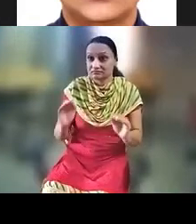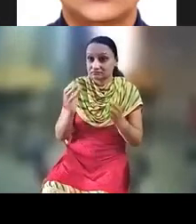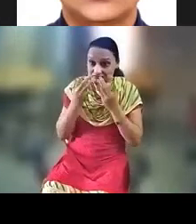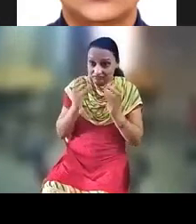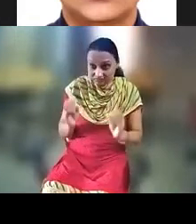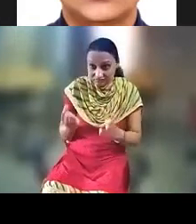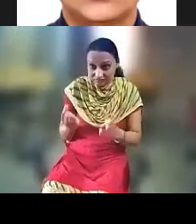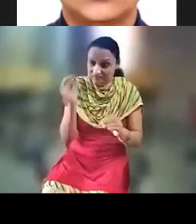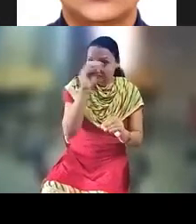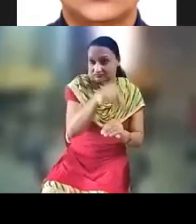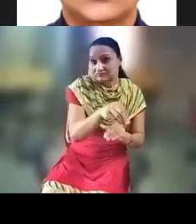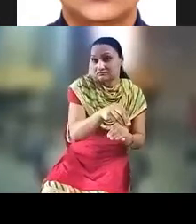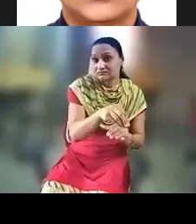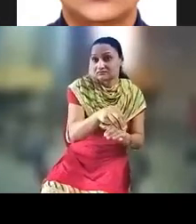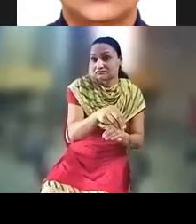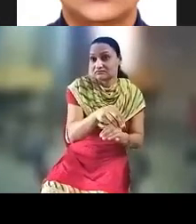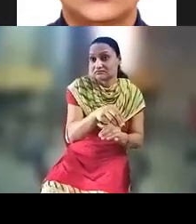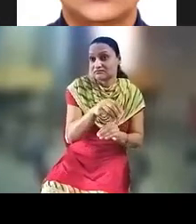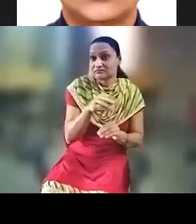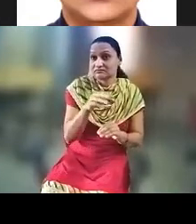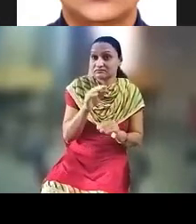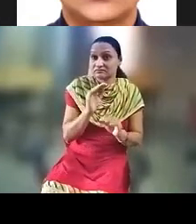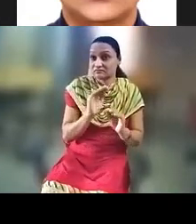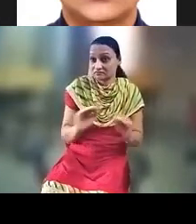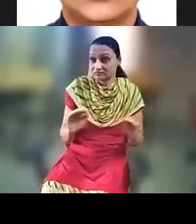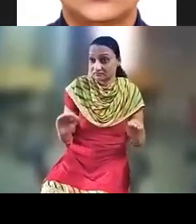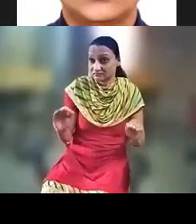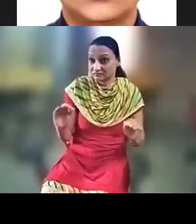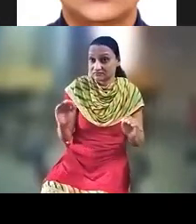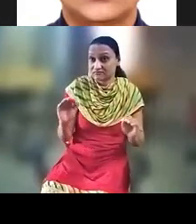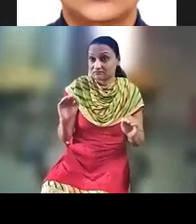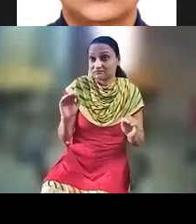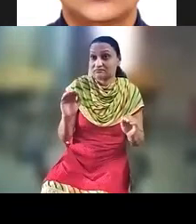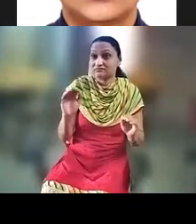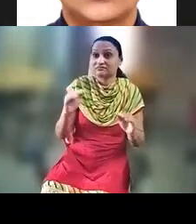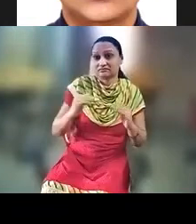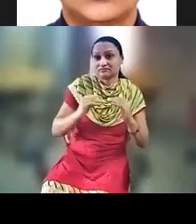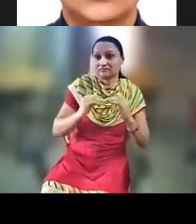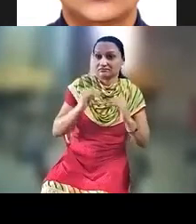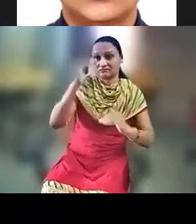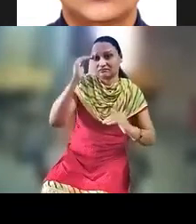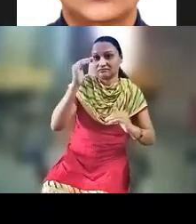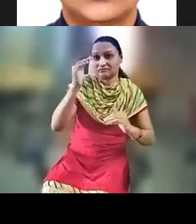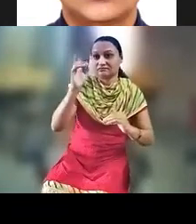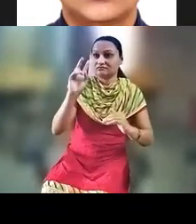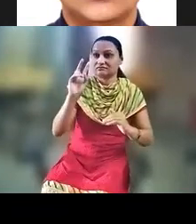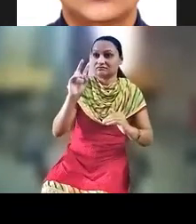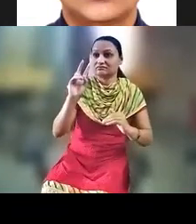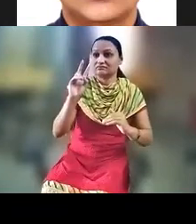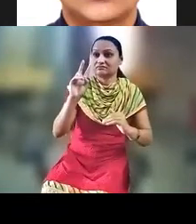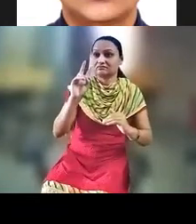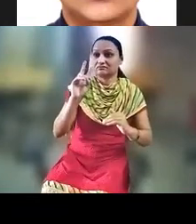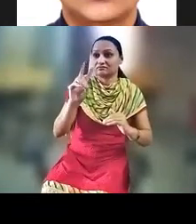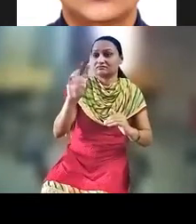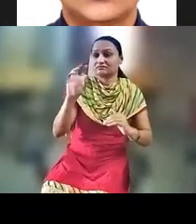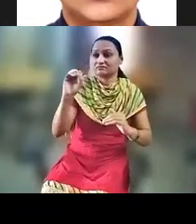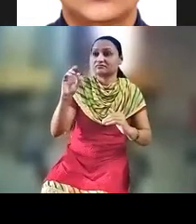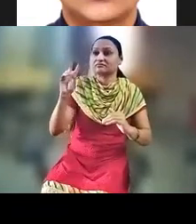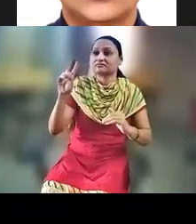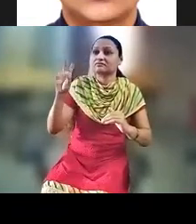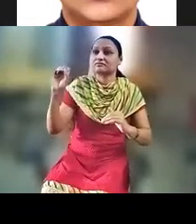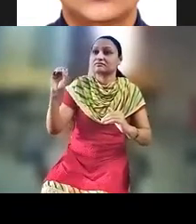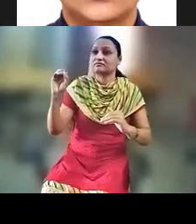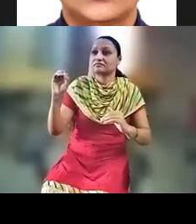हैं, क्योंकि जो बच्चे 2.5 साल के थे मार्च 2020 में, उनको